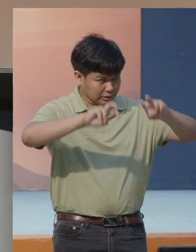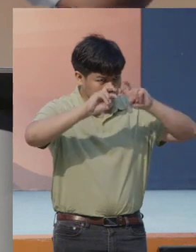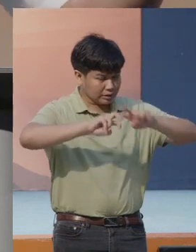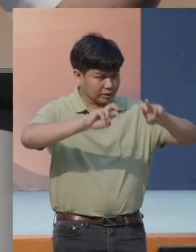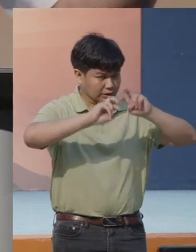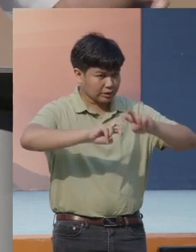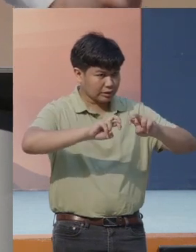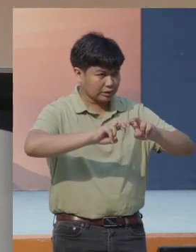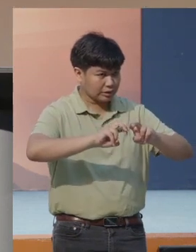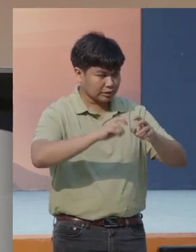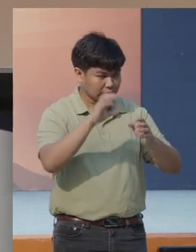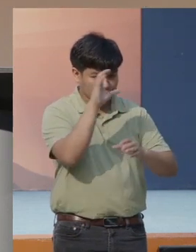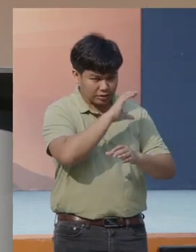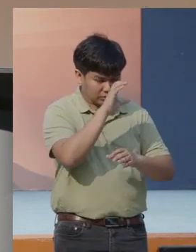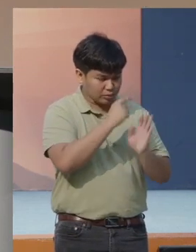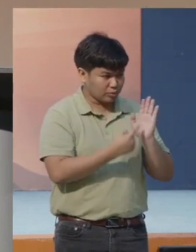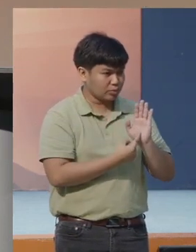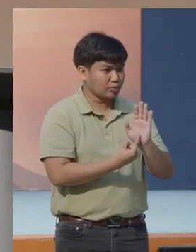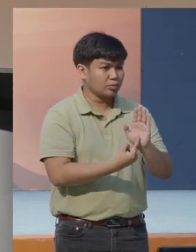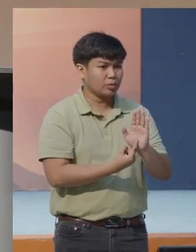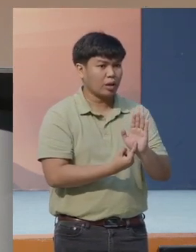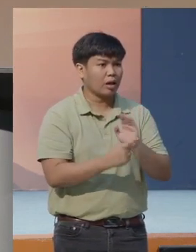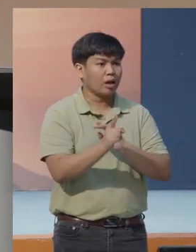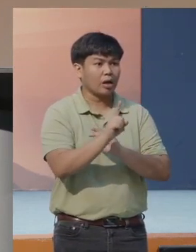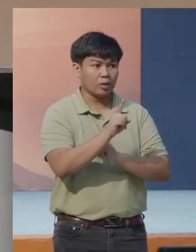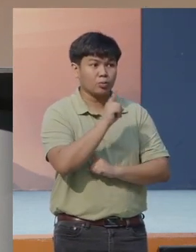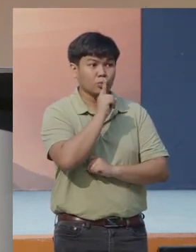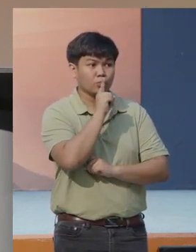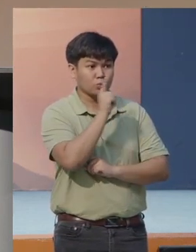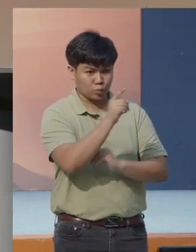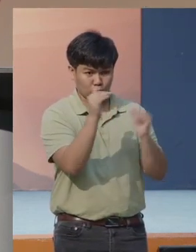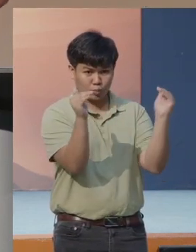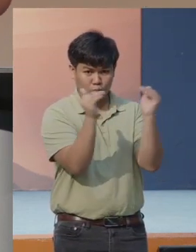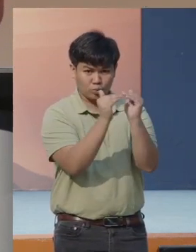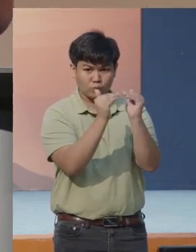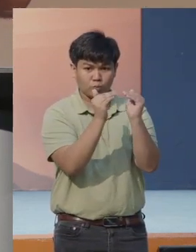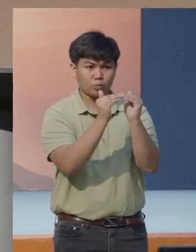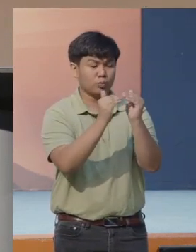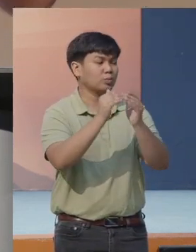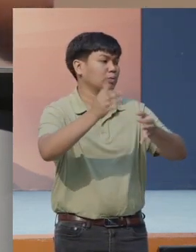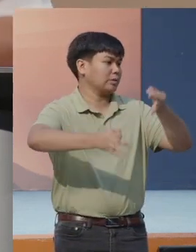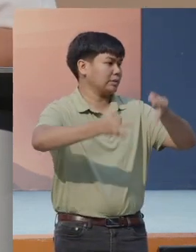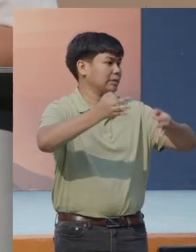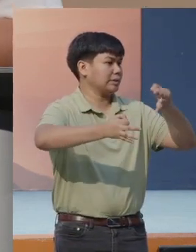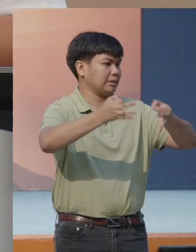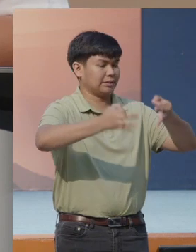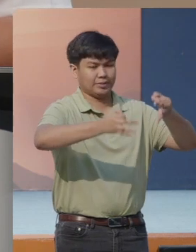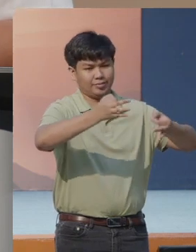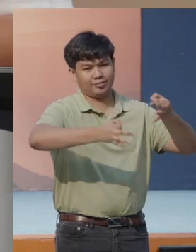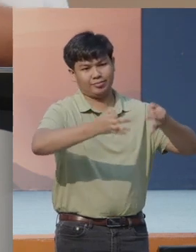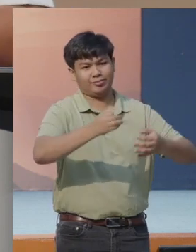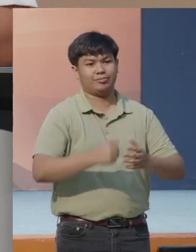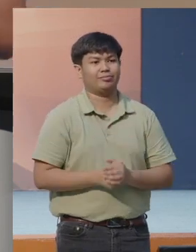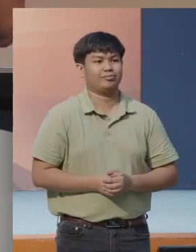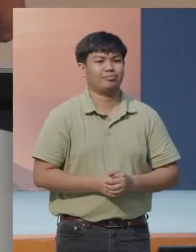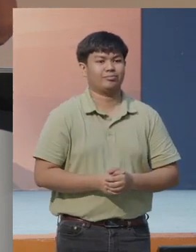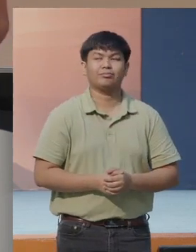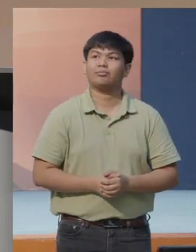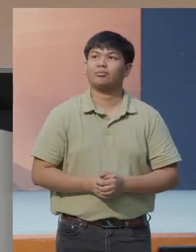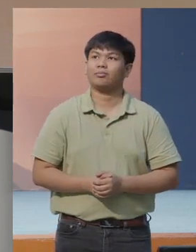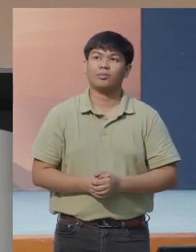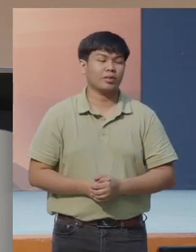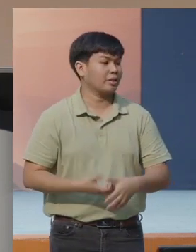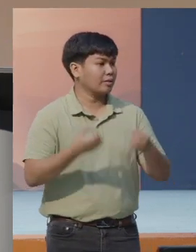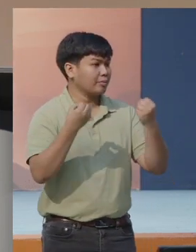will investigate, and who will make sure na fair yung magiging trial. No?